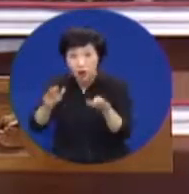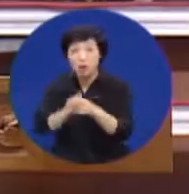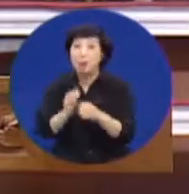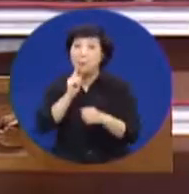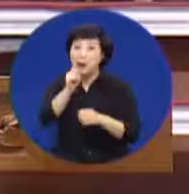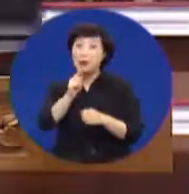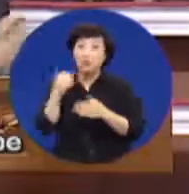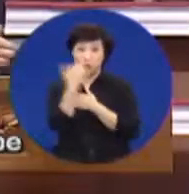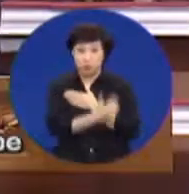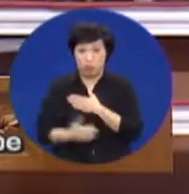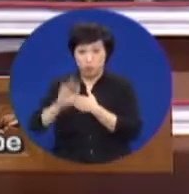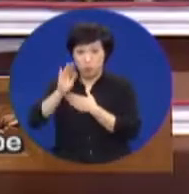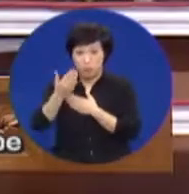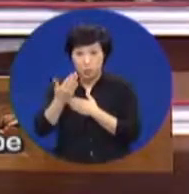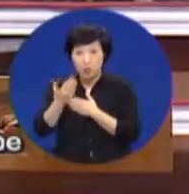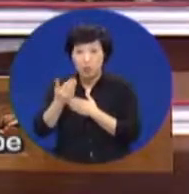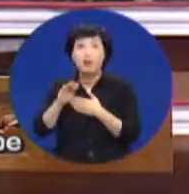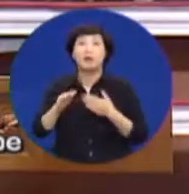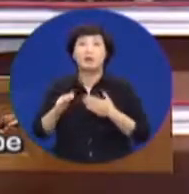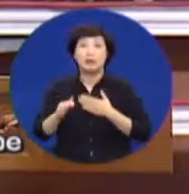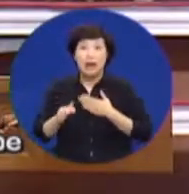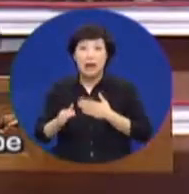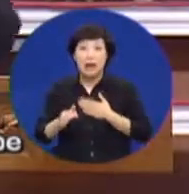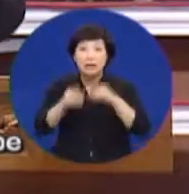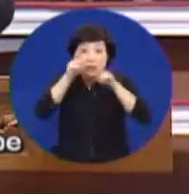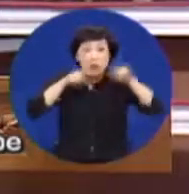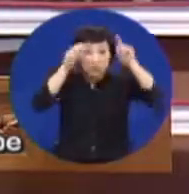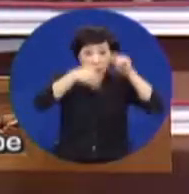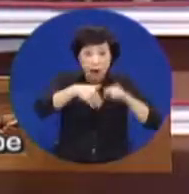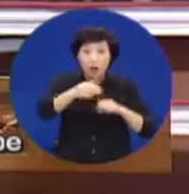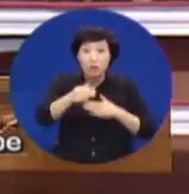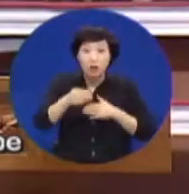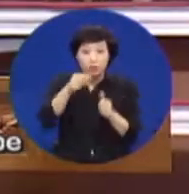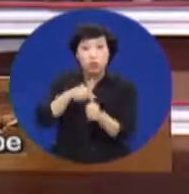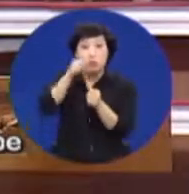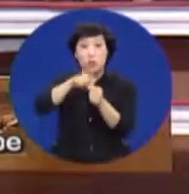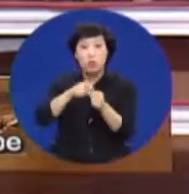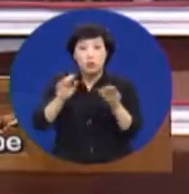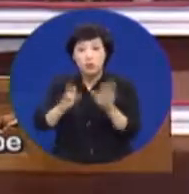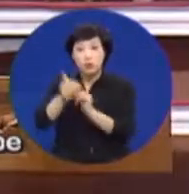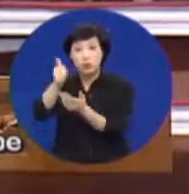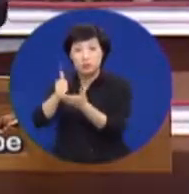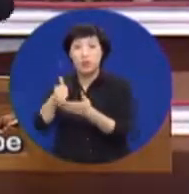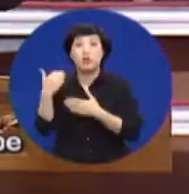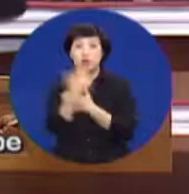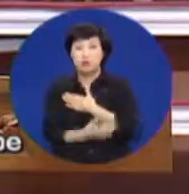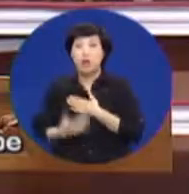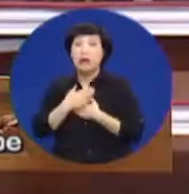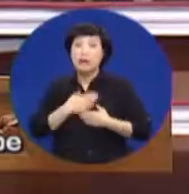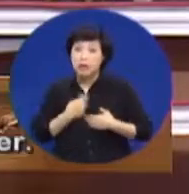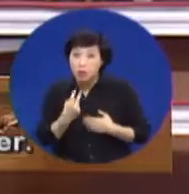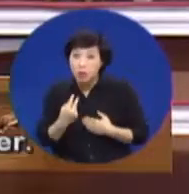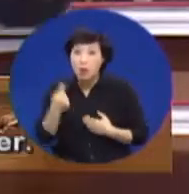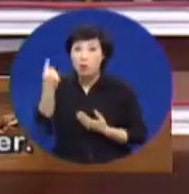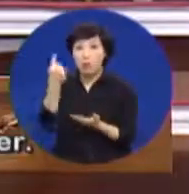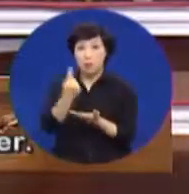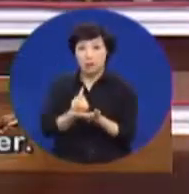말씀이 육신이 되어도 나나 지옥에서 구원하려고 육신을 고의적으로 입고